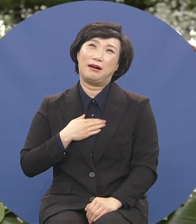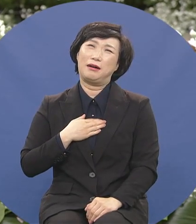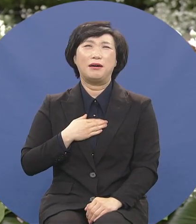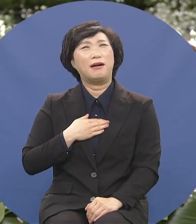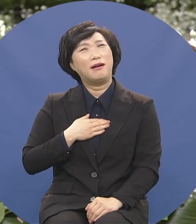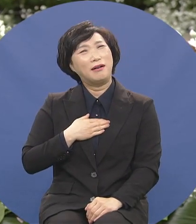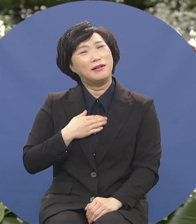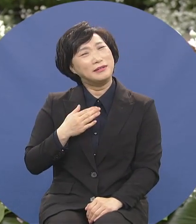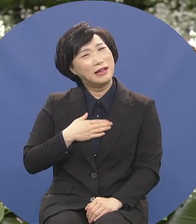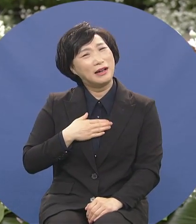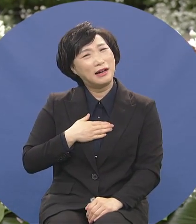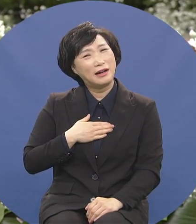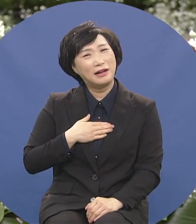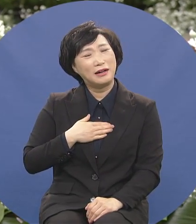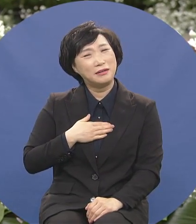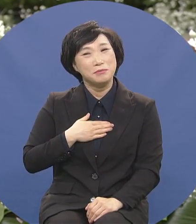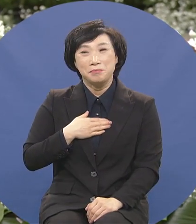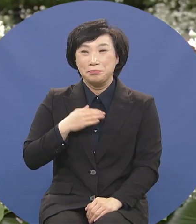최소한도